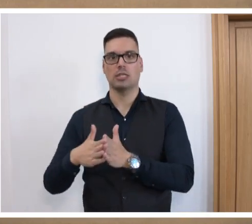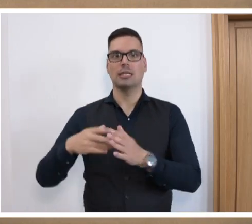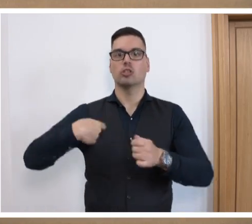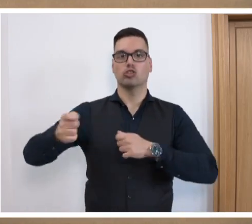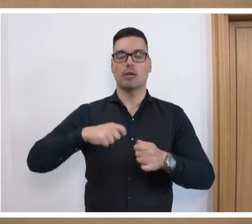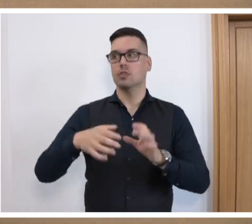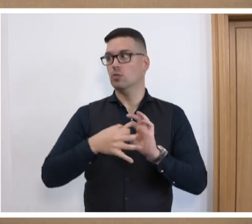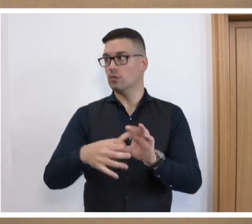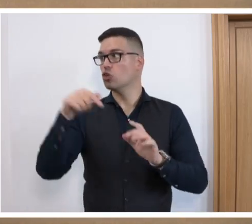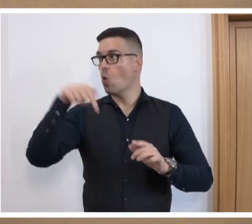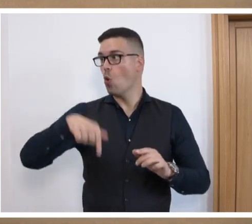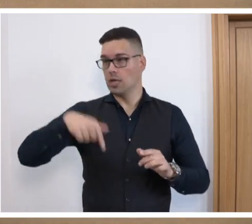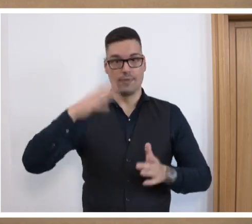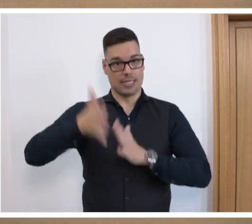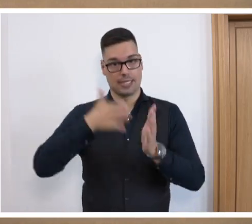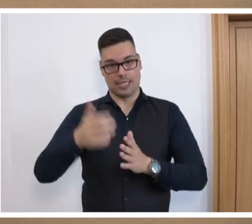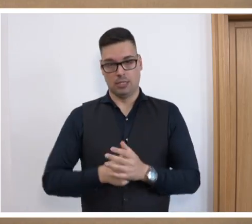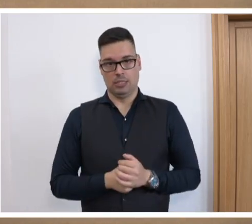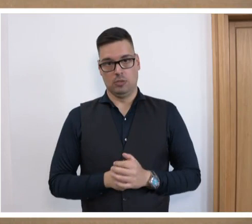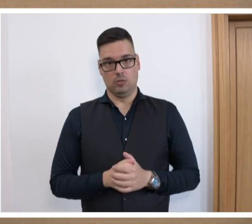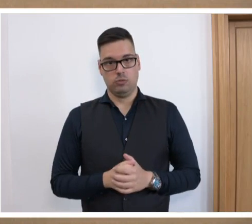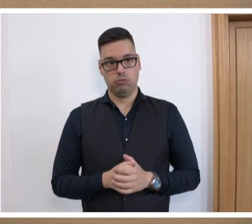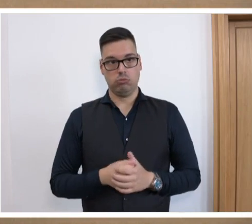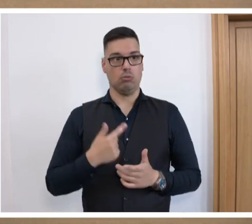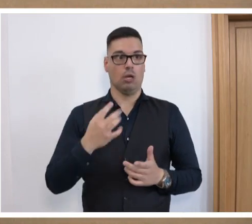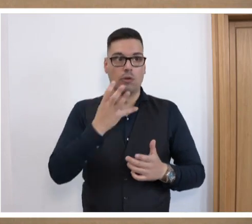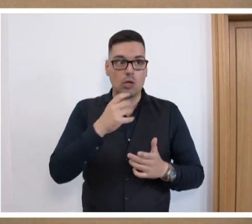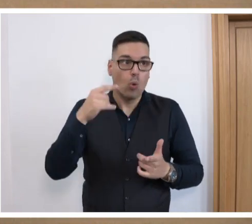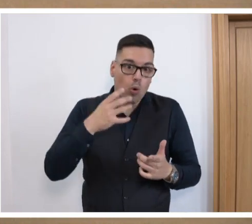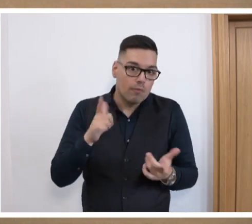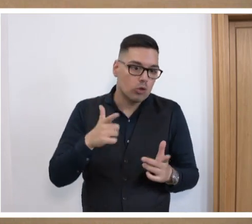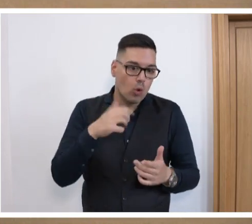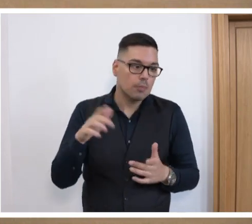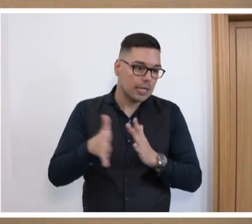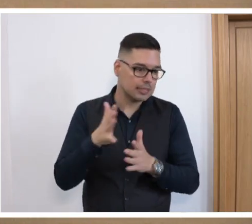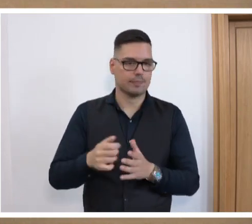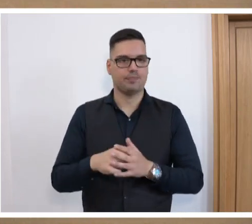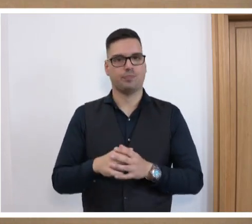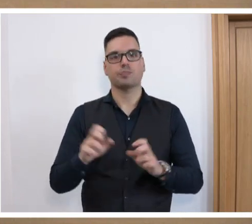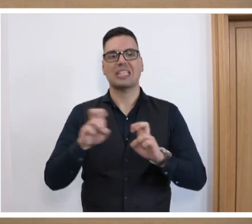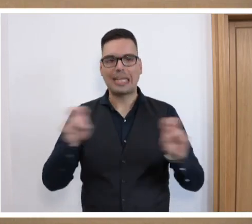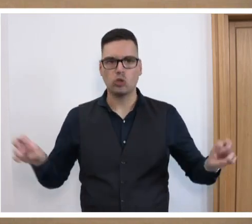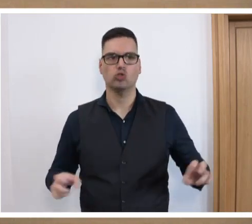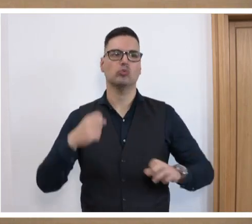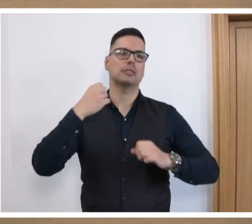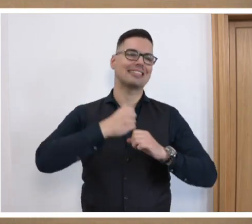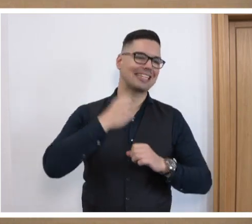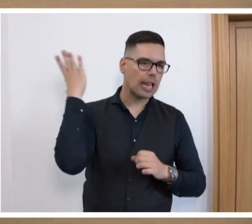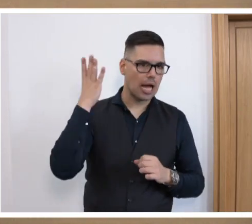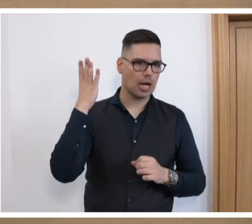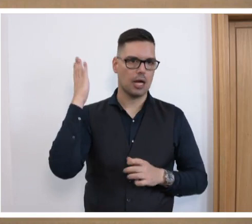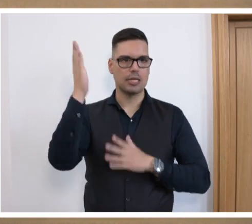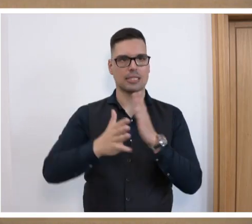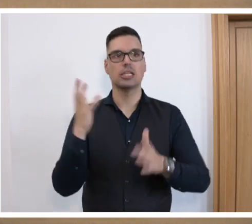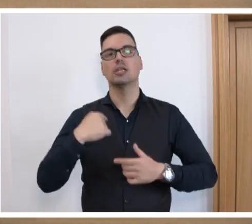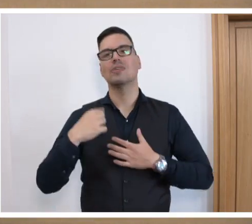Vielleicht sagt sie heute mal etwas dazu. Vielleicht sagt sie heute auch mal etwas dazu. Im Ausschuss wurde sehr deutlich zum Ausdruck gebracht, wir